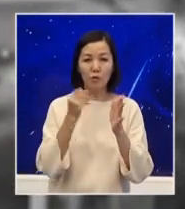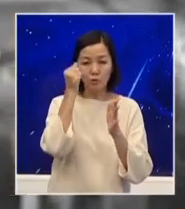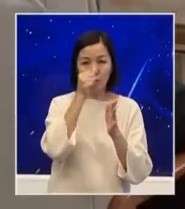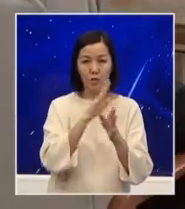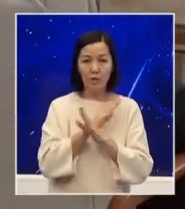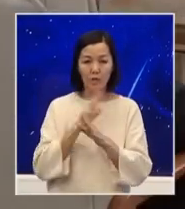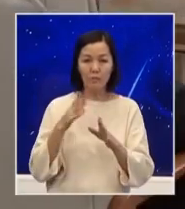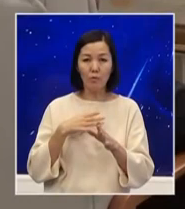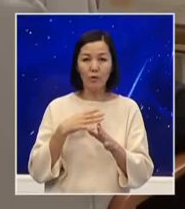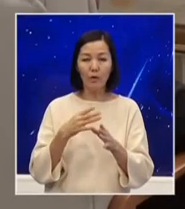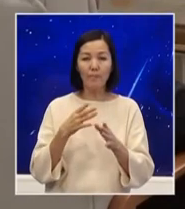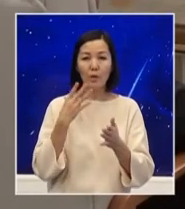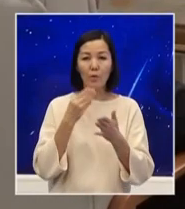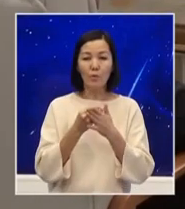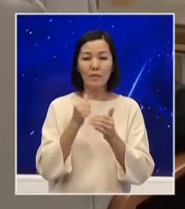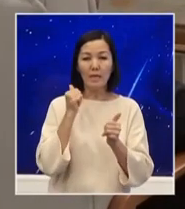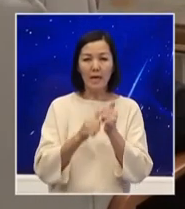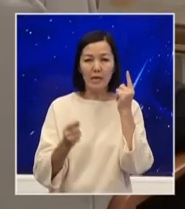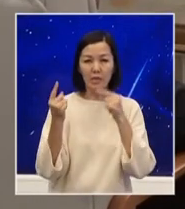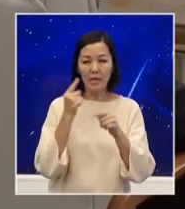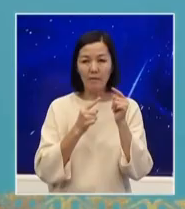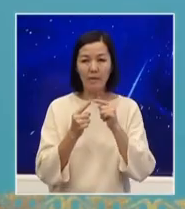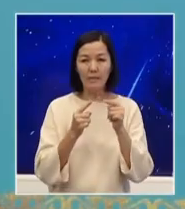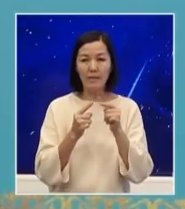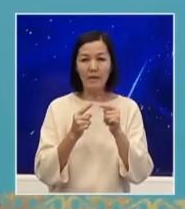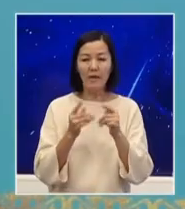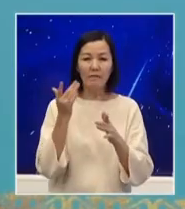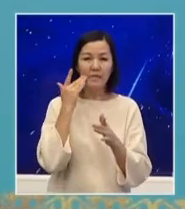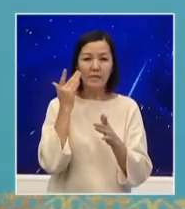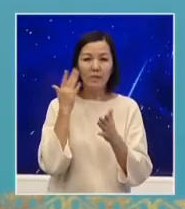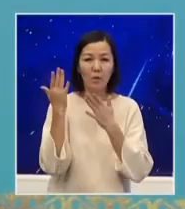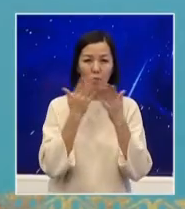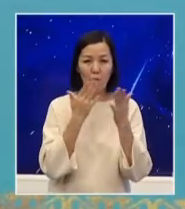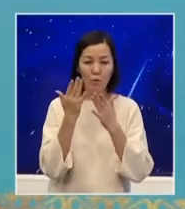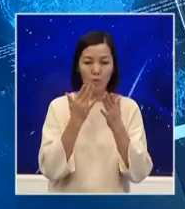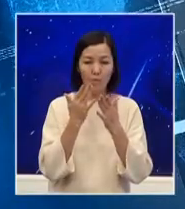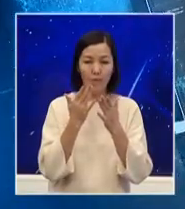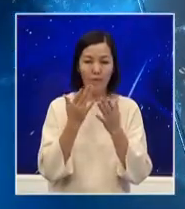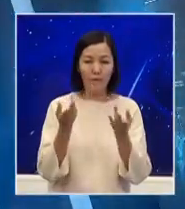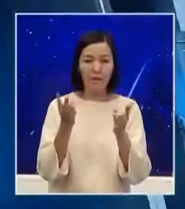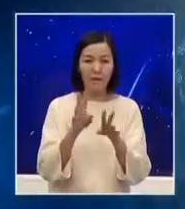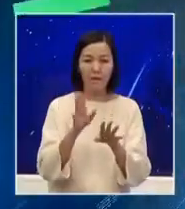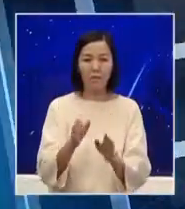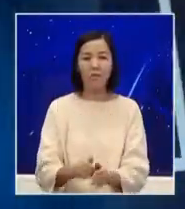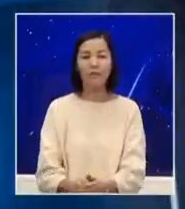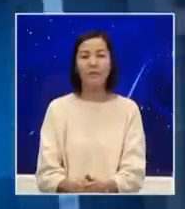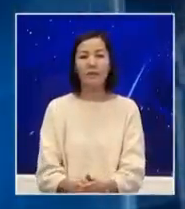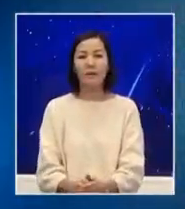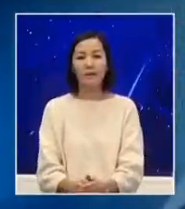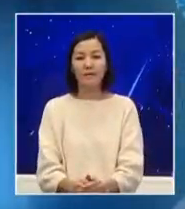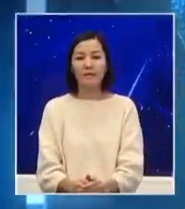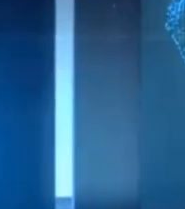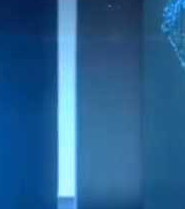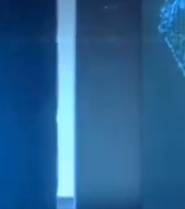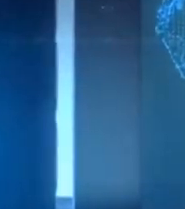озды. Қабырғалы қаламгердің әр туындысы қай кезеңде де оқырман санасында өшпес өміршеңдігімен жасай бермек. Медет Жұмабай,